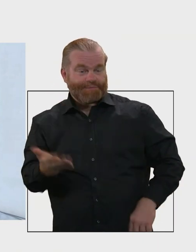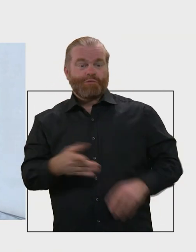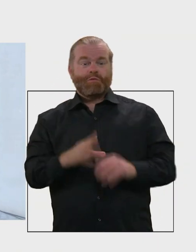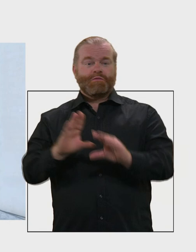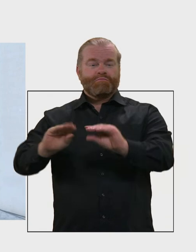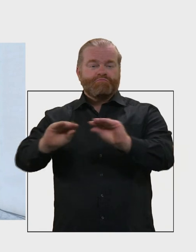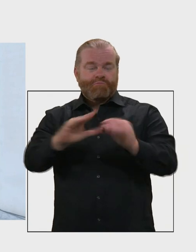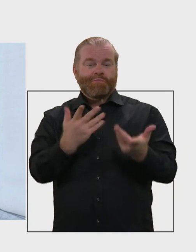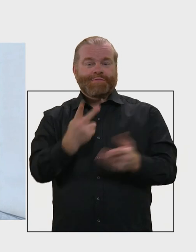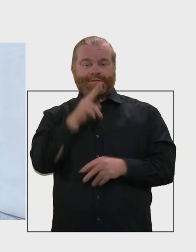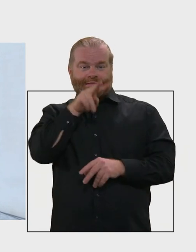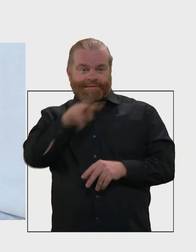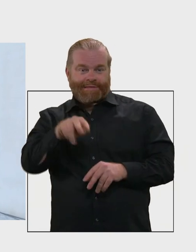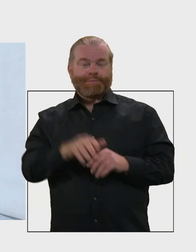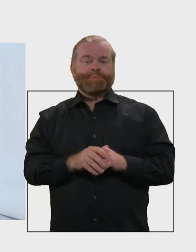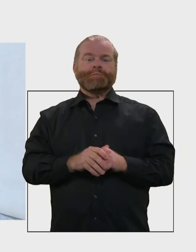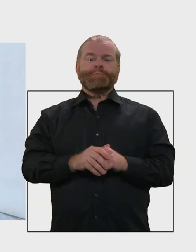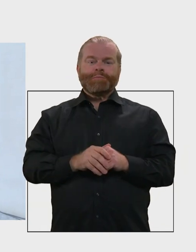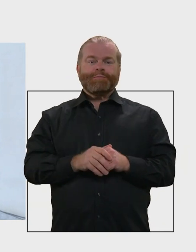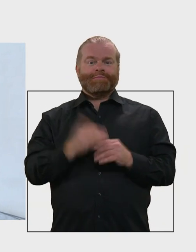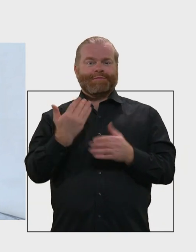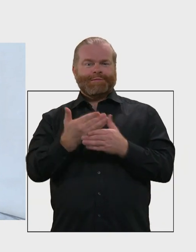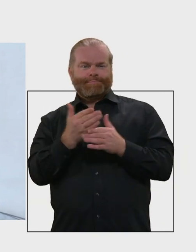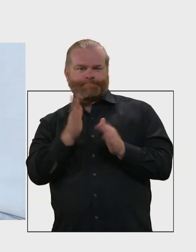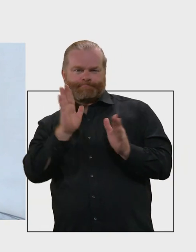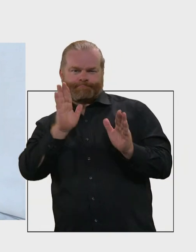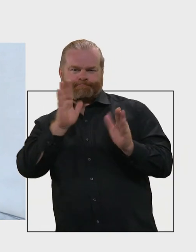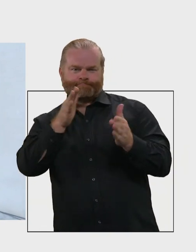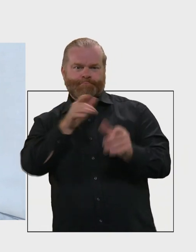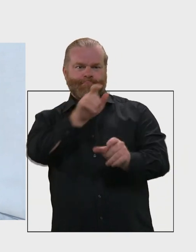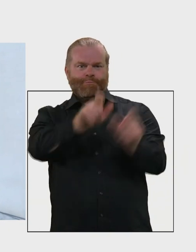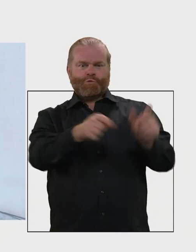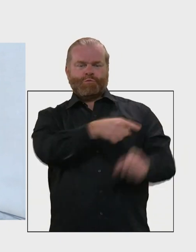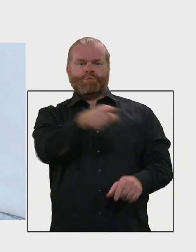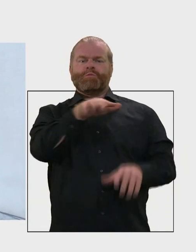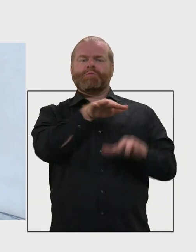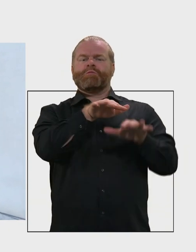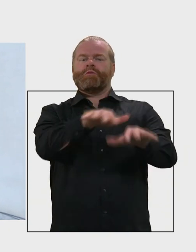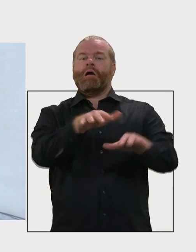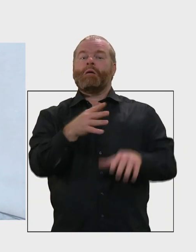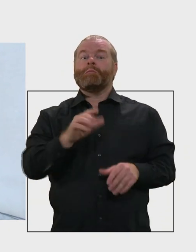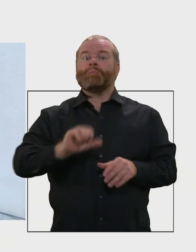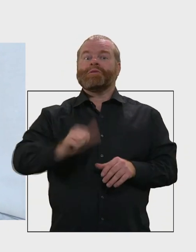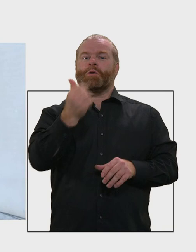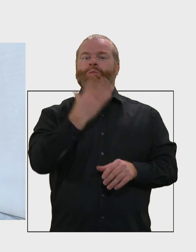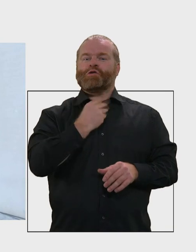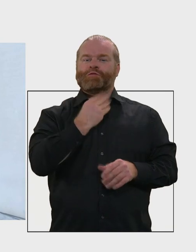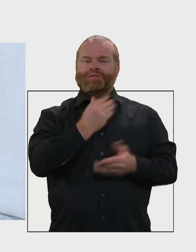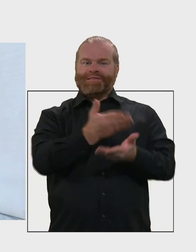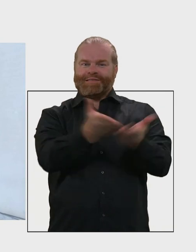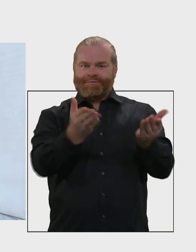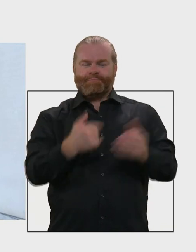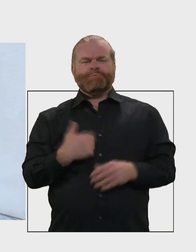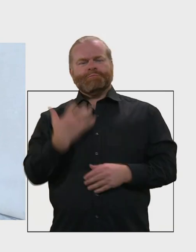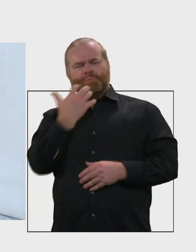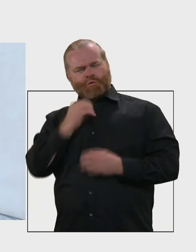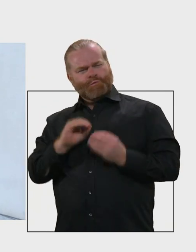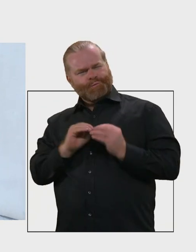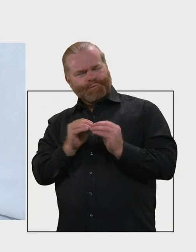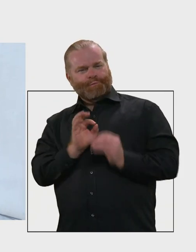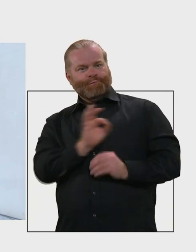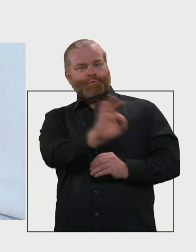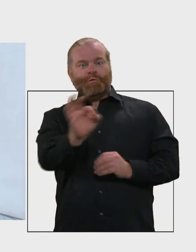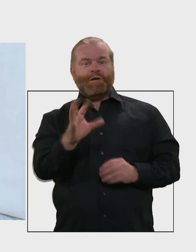im Humboldt-Forum machen wollen. Darum wird es heute gehen, die Geschichte des Ortes, der Ortstermin mit